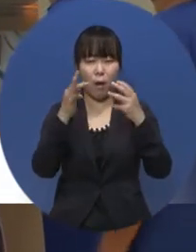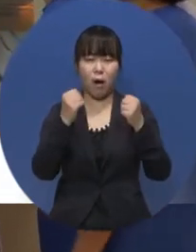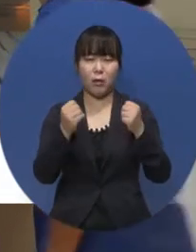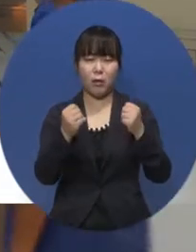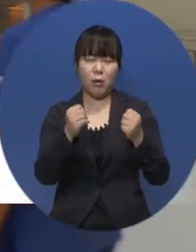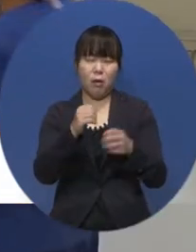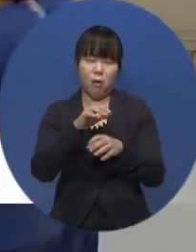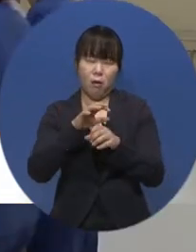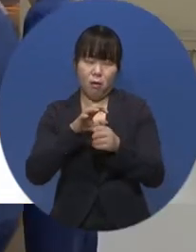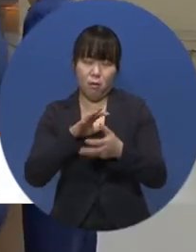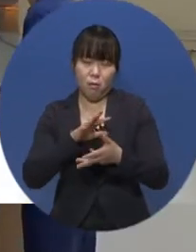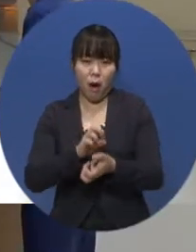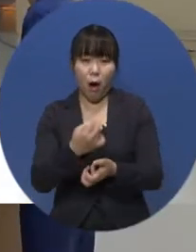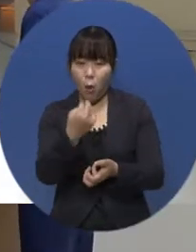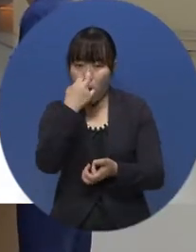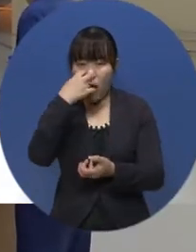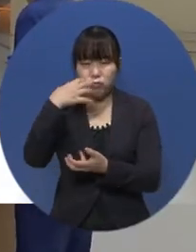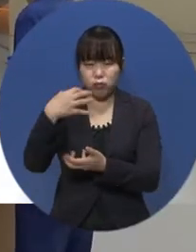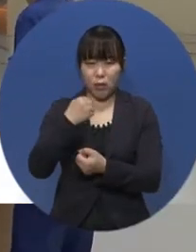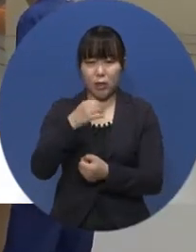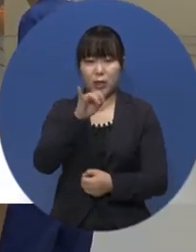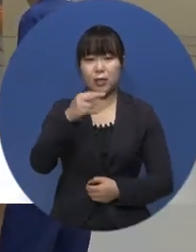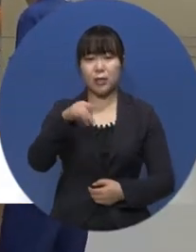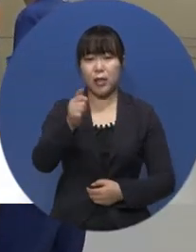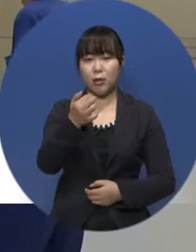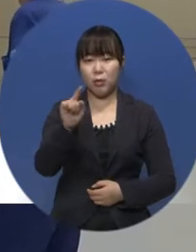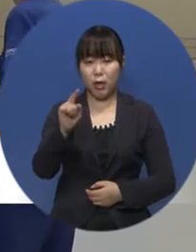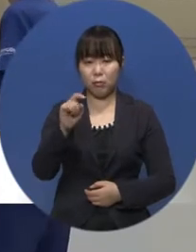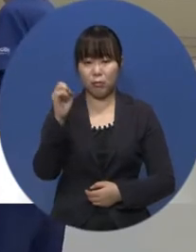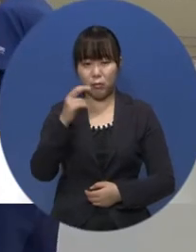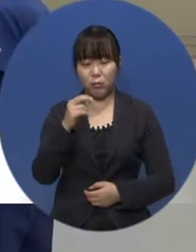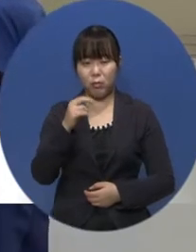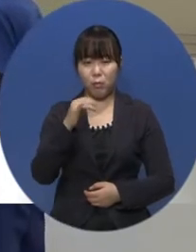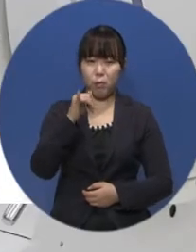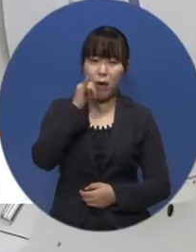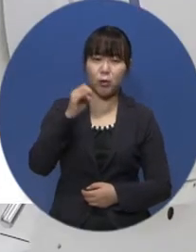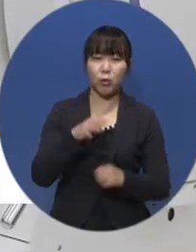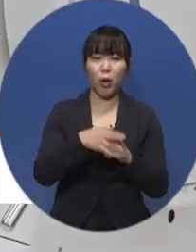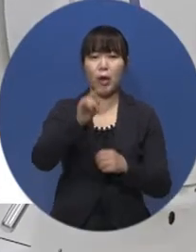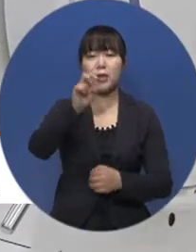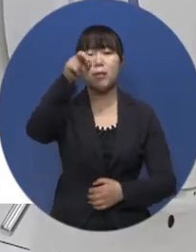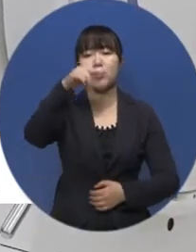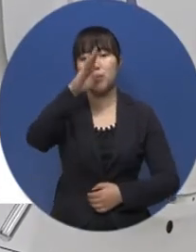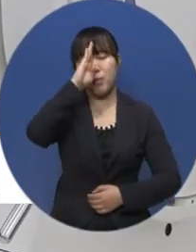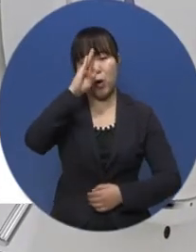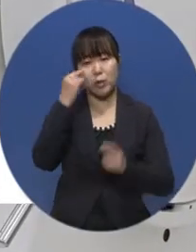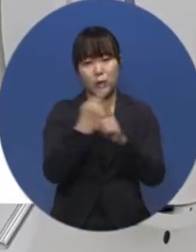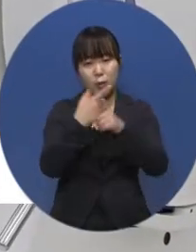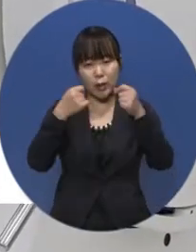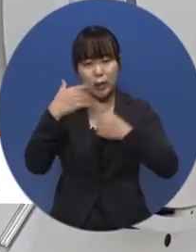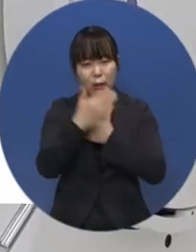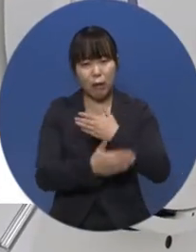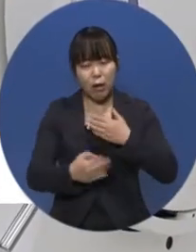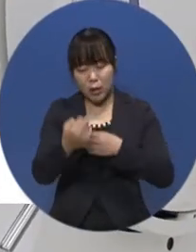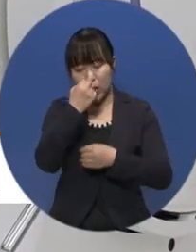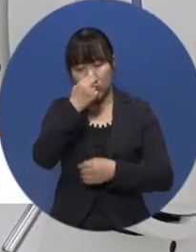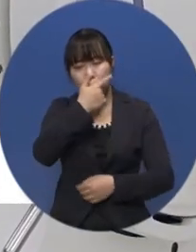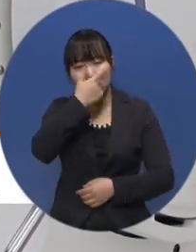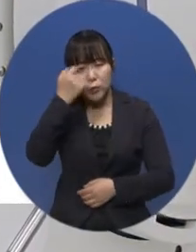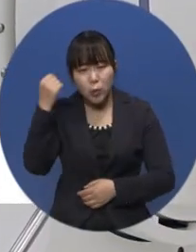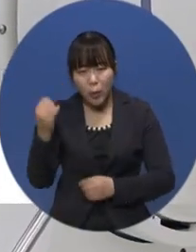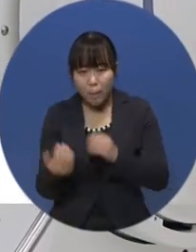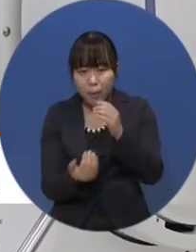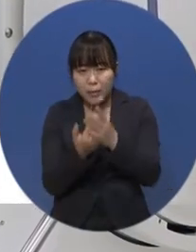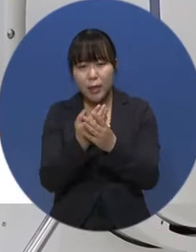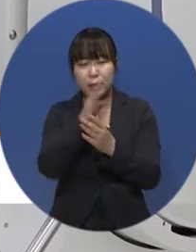주입해 일산화탄소 중독이나 잠수병 치료 같은 인체 내 산소 부족으로 유발되는